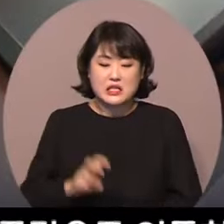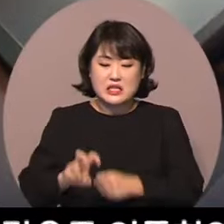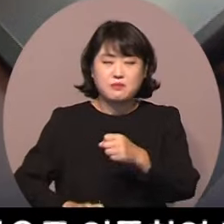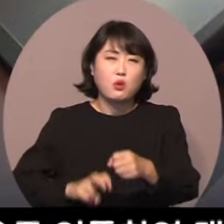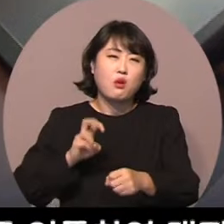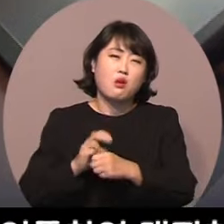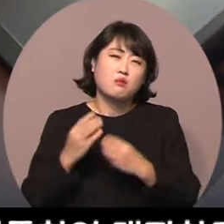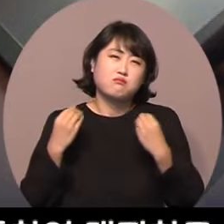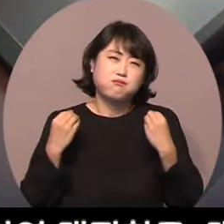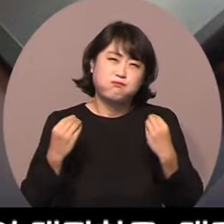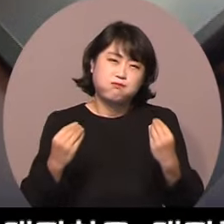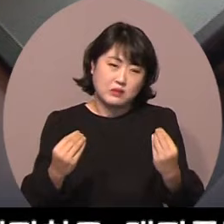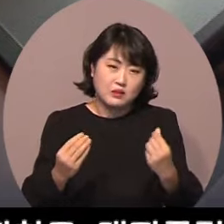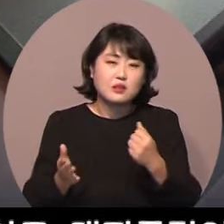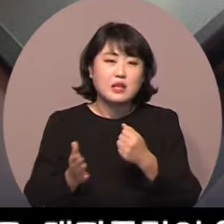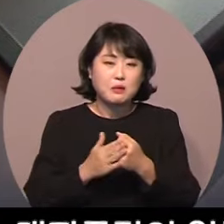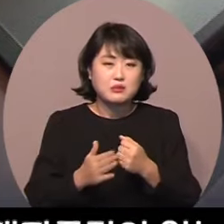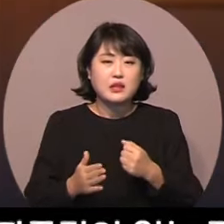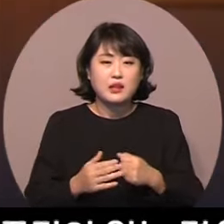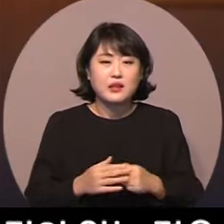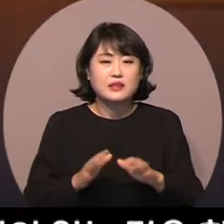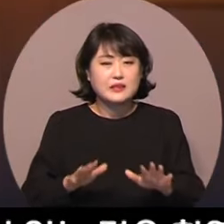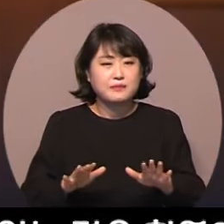사항이라 지금 우정비에스씨